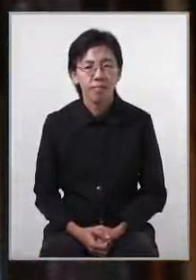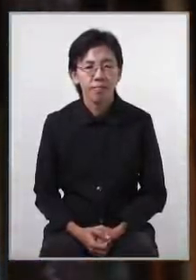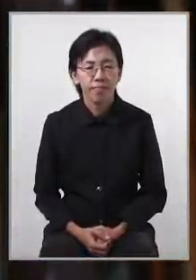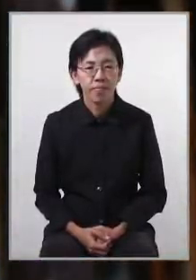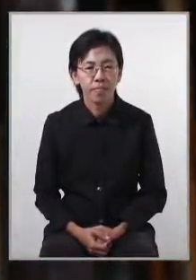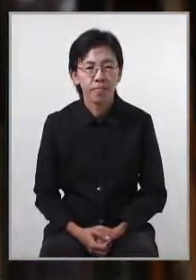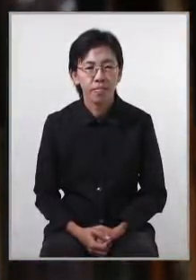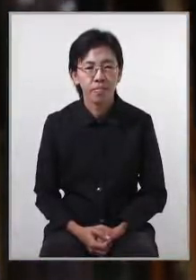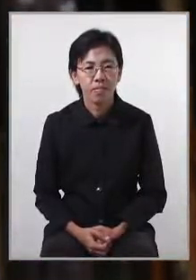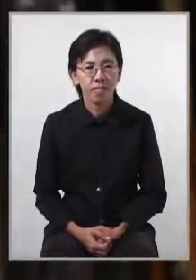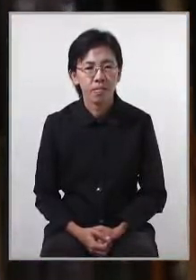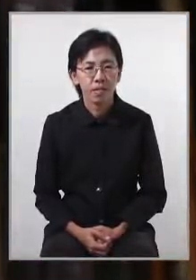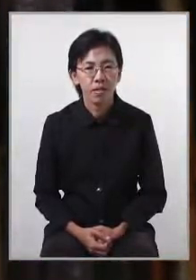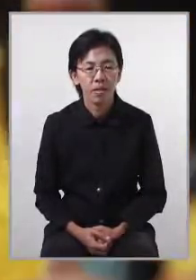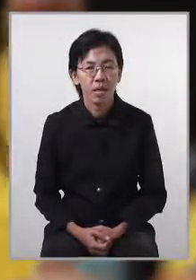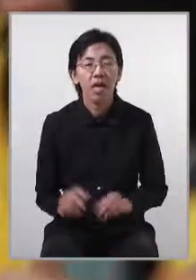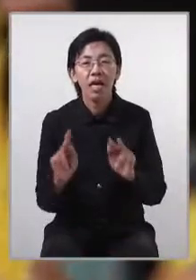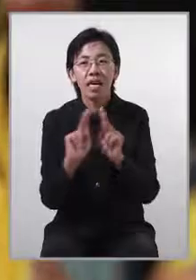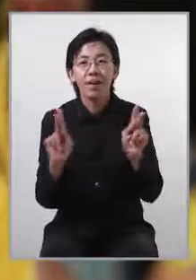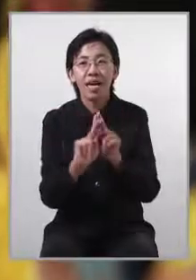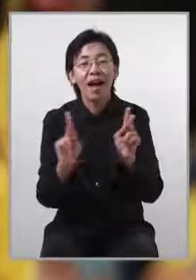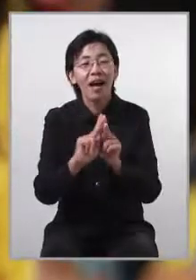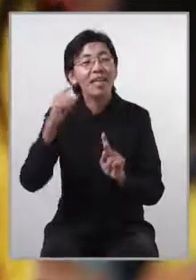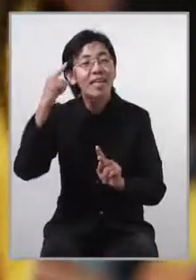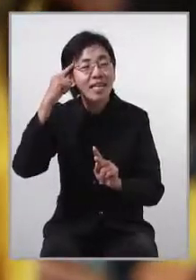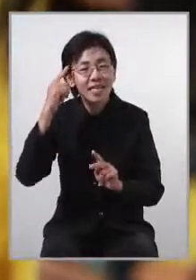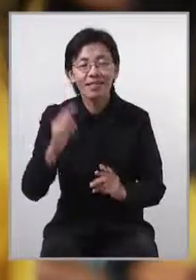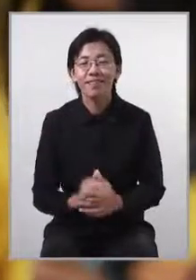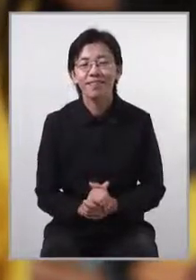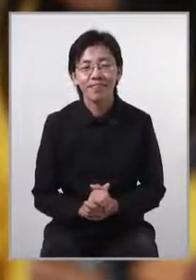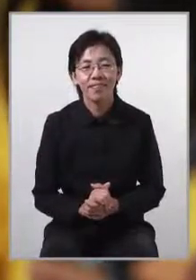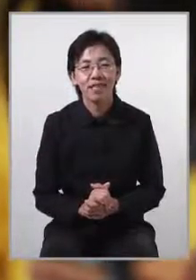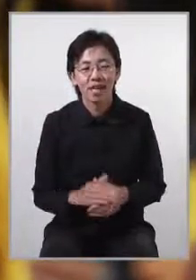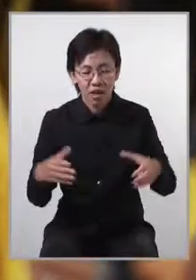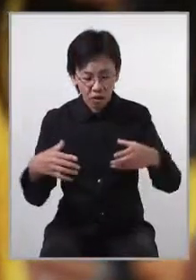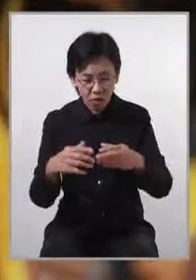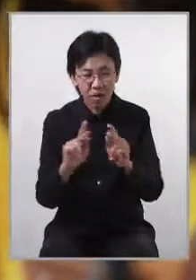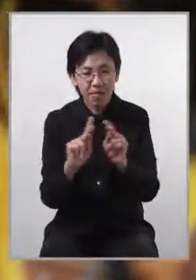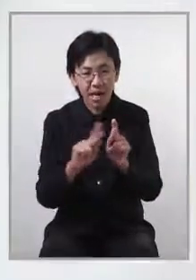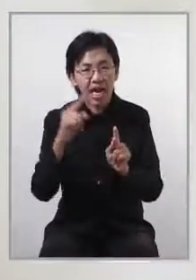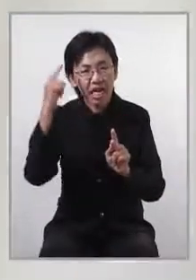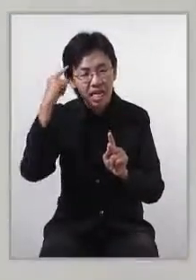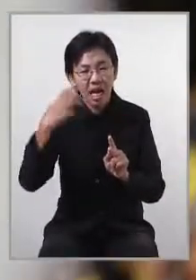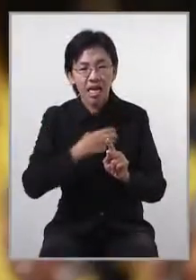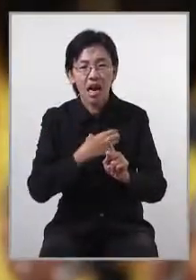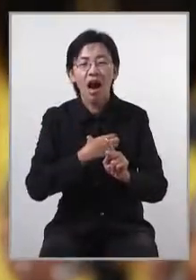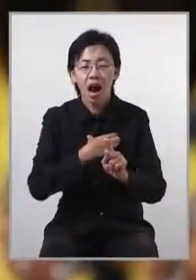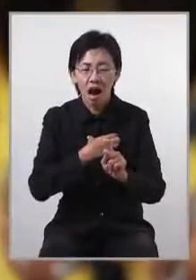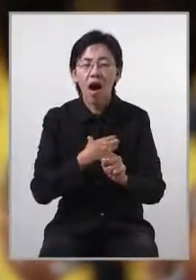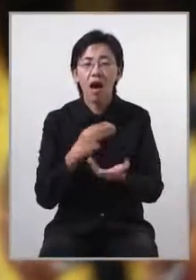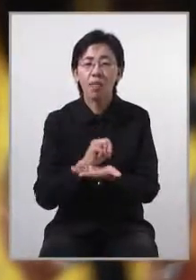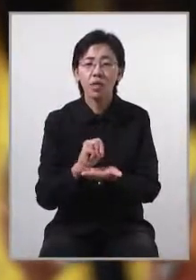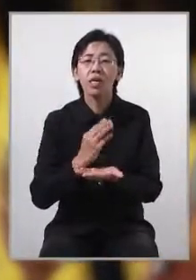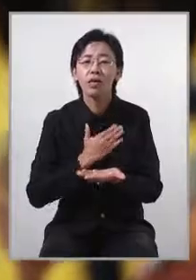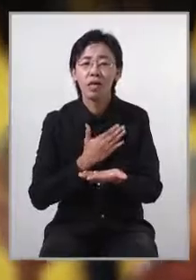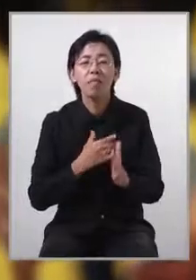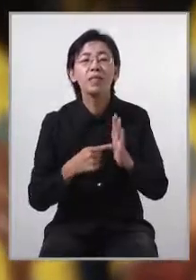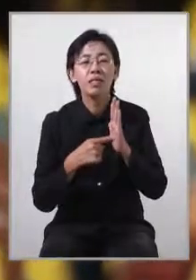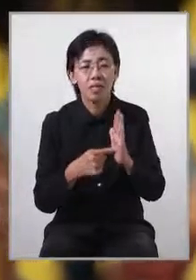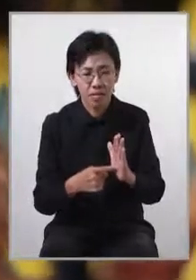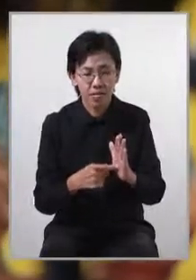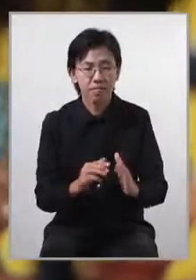ความคิดของกรรมการเราก็คิดว่าอยากจะให้เราเป็นตัวอย่างซึ่งถ้